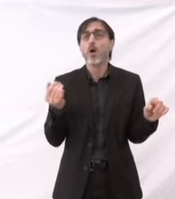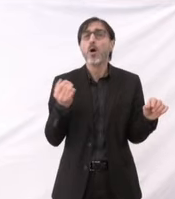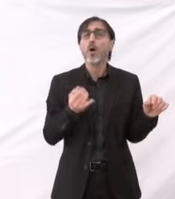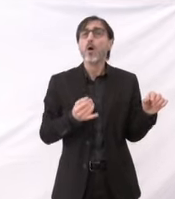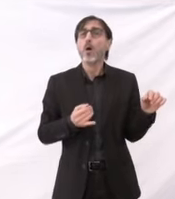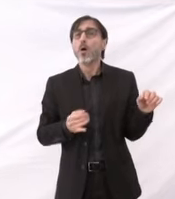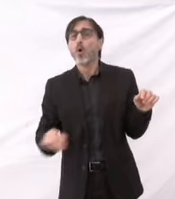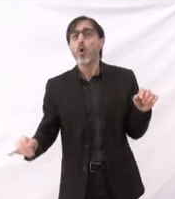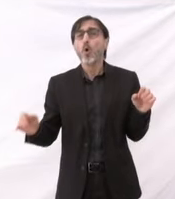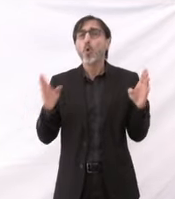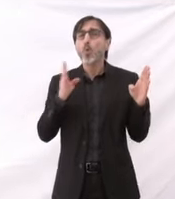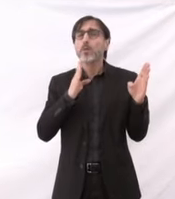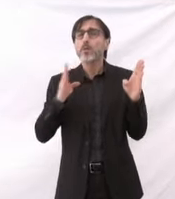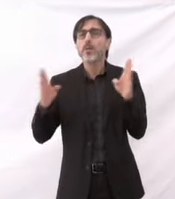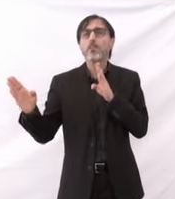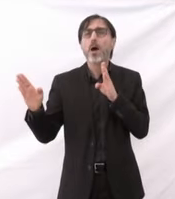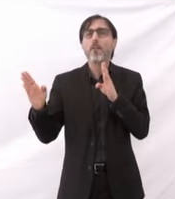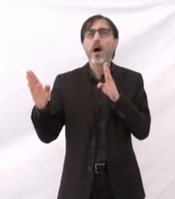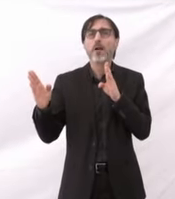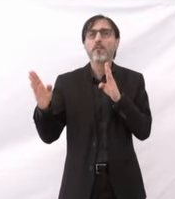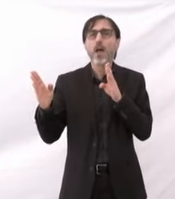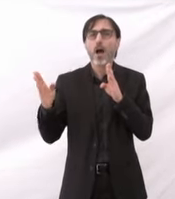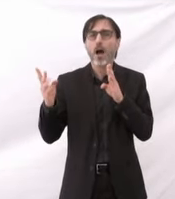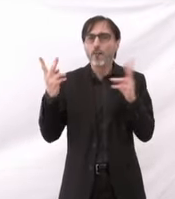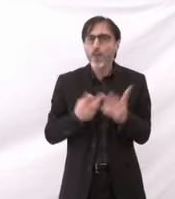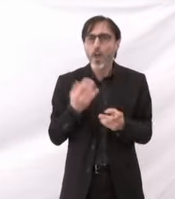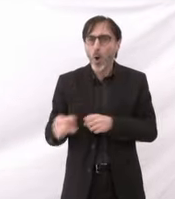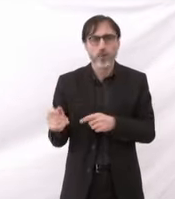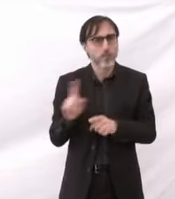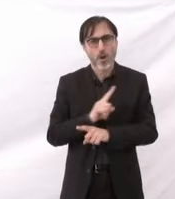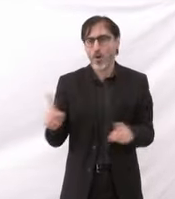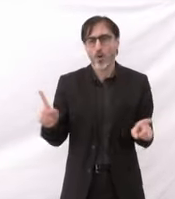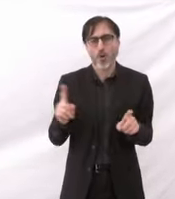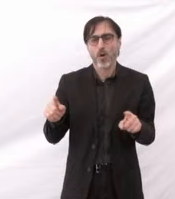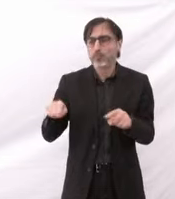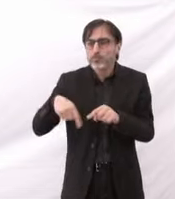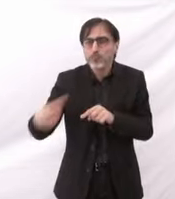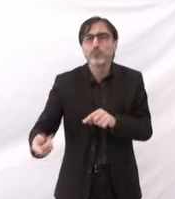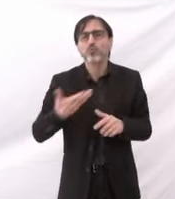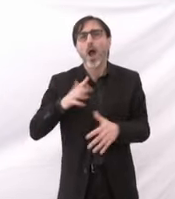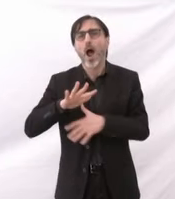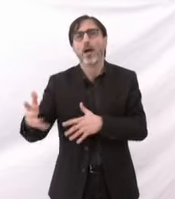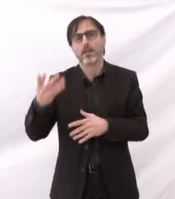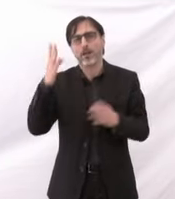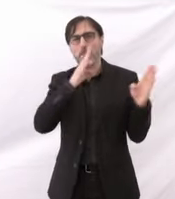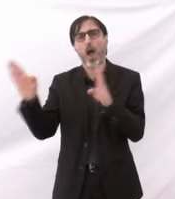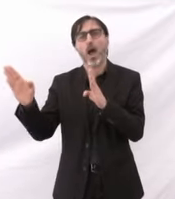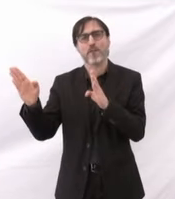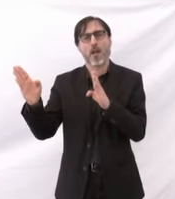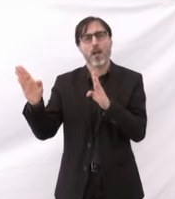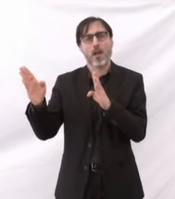mafia è sempre la penultima, perché nei codici